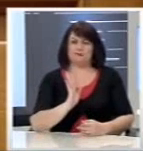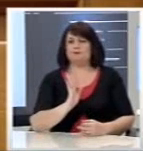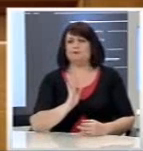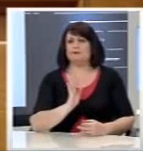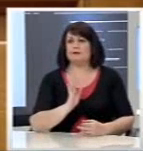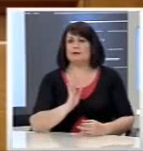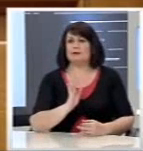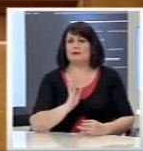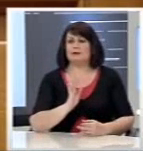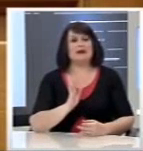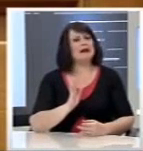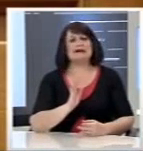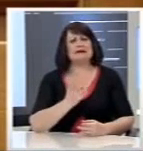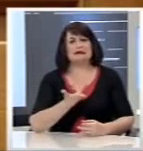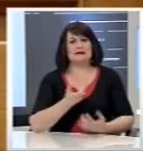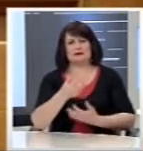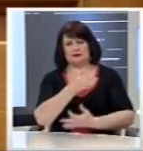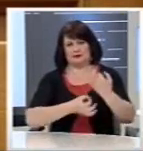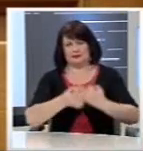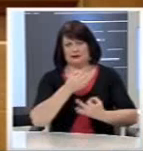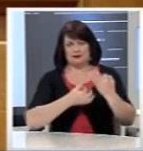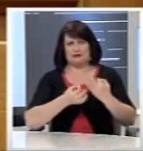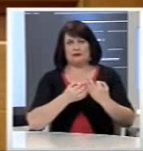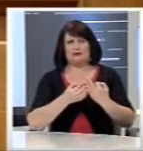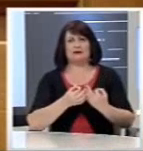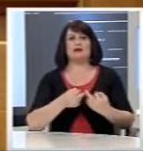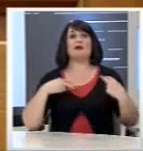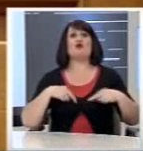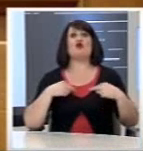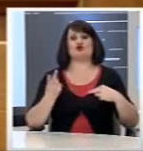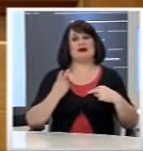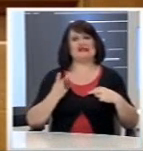αλλά σχολιάζατε κυρίως δύο υπουργούς.